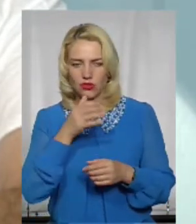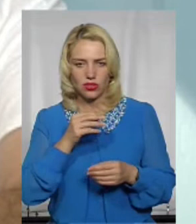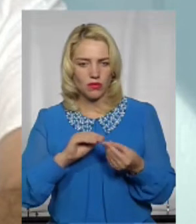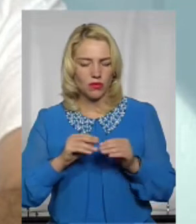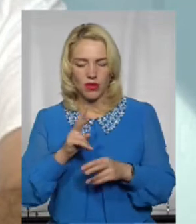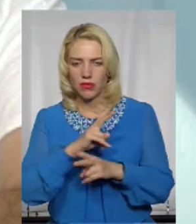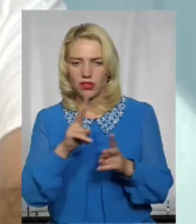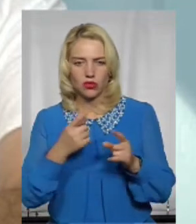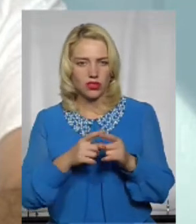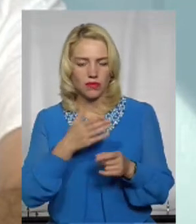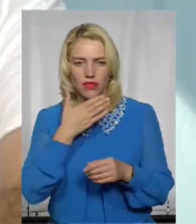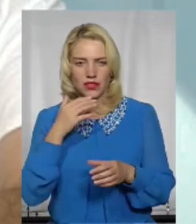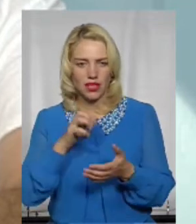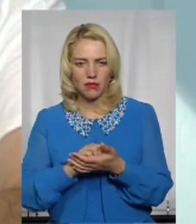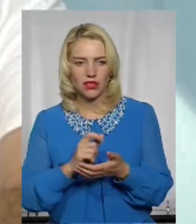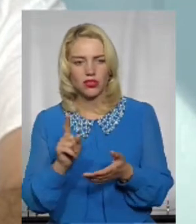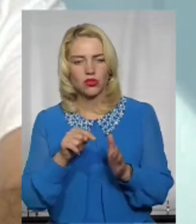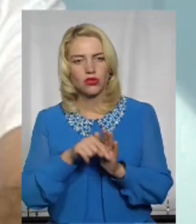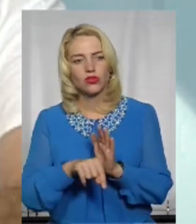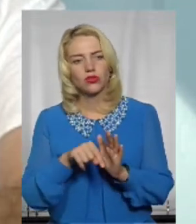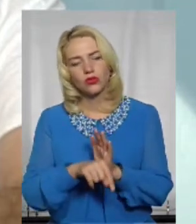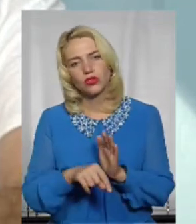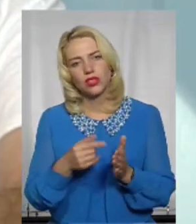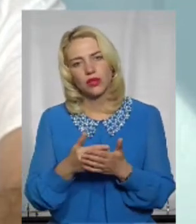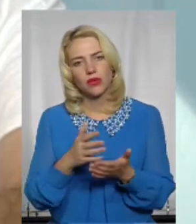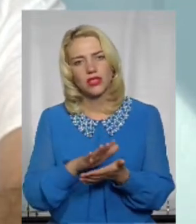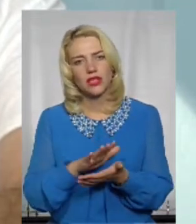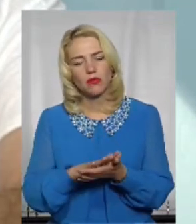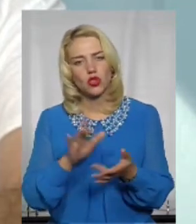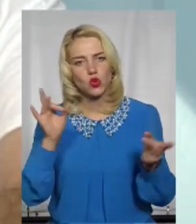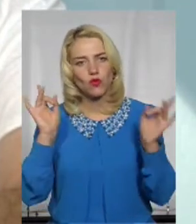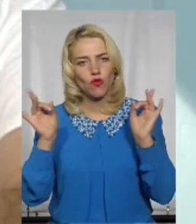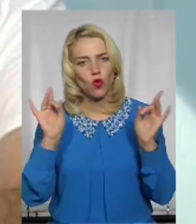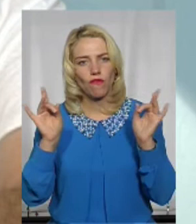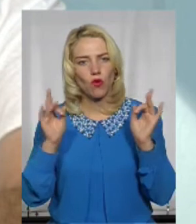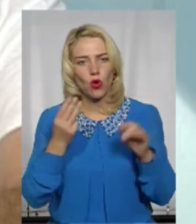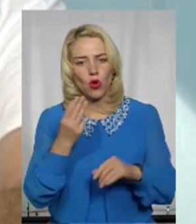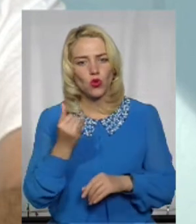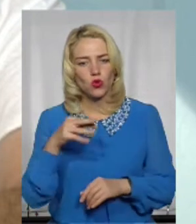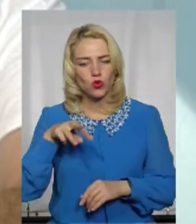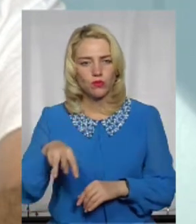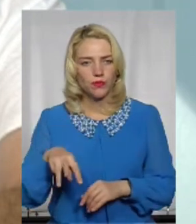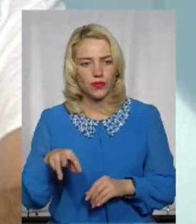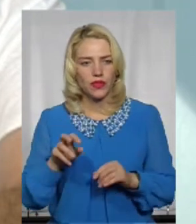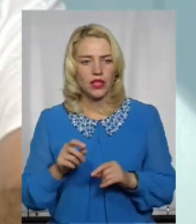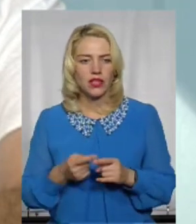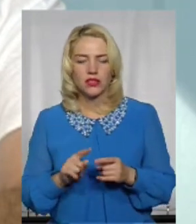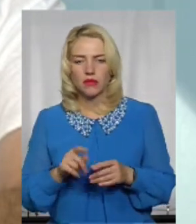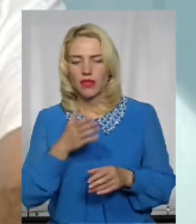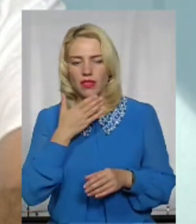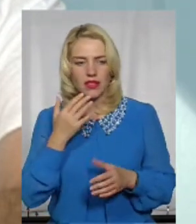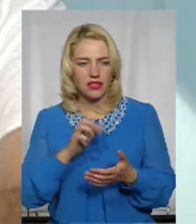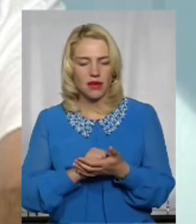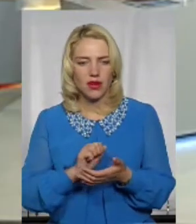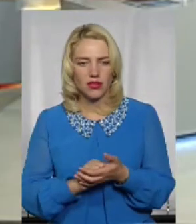не займається. Що стосується, наприклад, забруднення звукового, шумового, як говорив Юрій Олександрович, цим ніхто